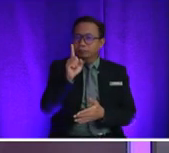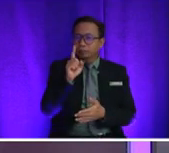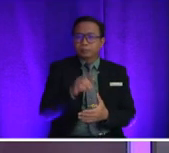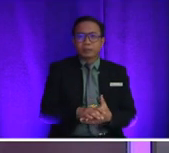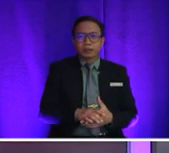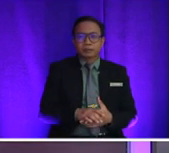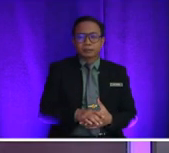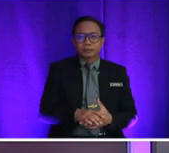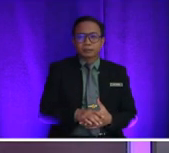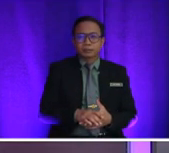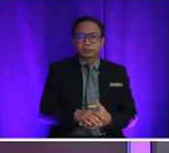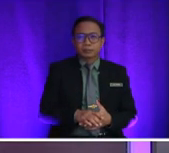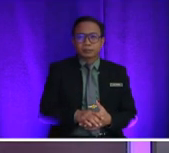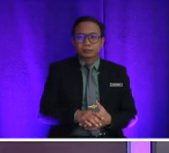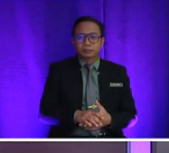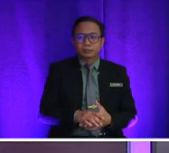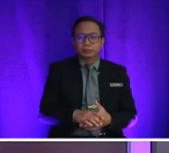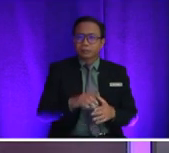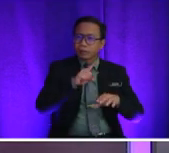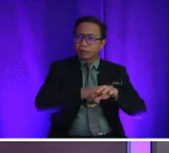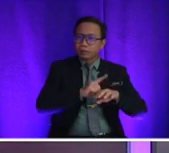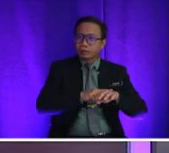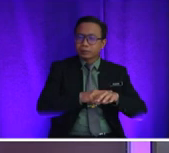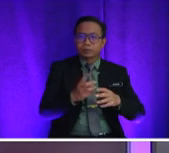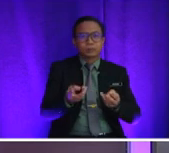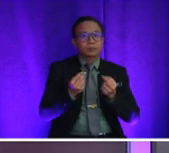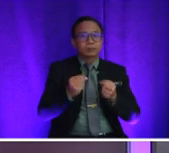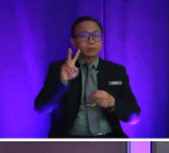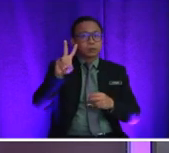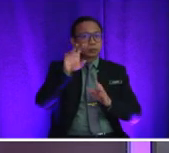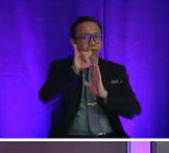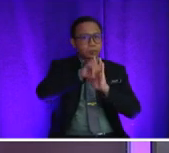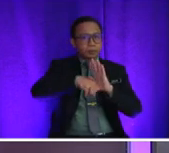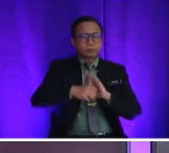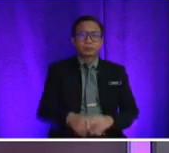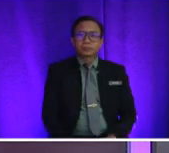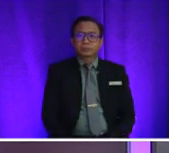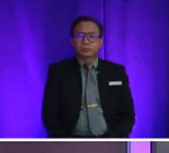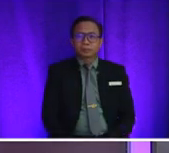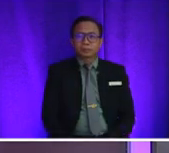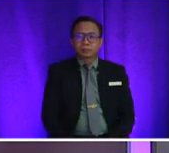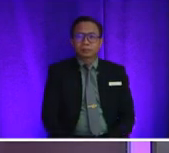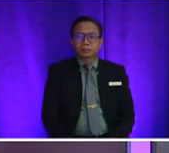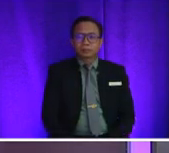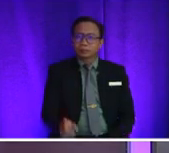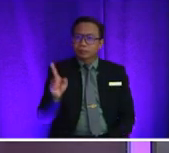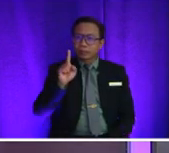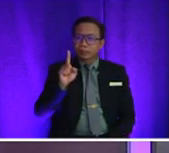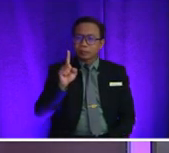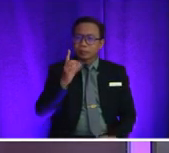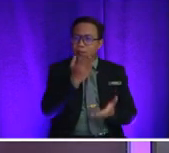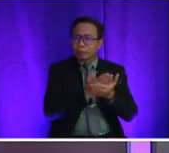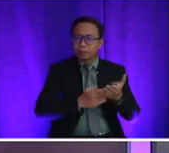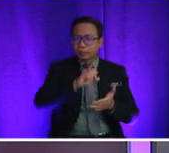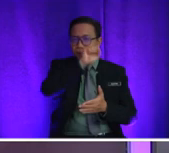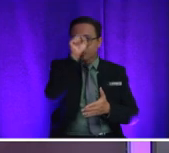kertas 1 Ini masa yang ditentukan adalah 2 jam Oke 2 jam dimana bagian